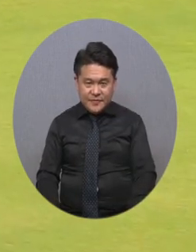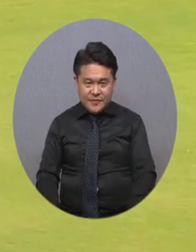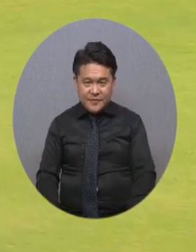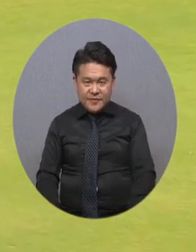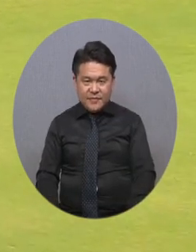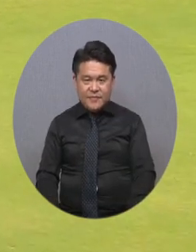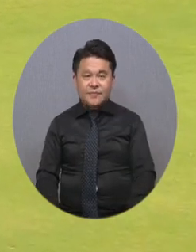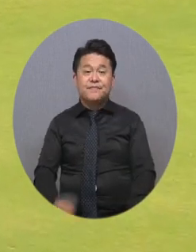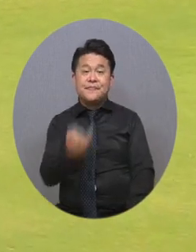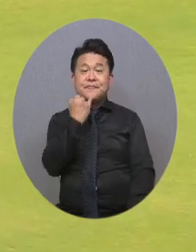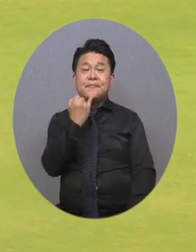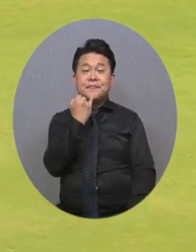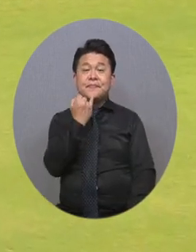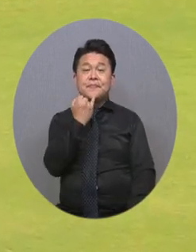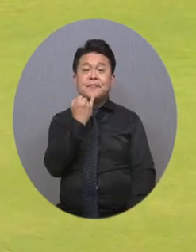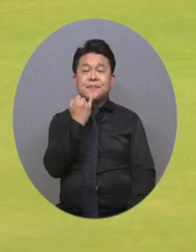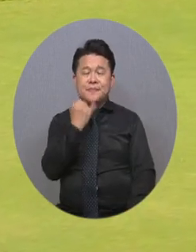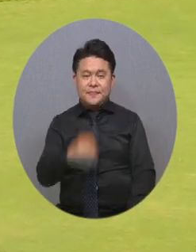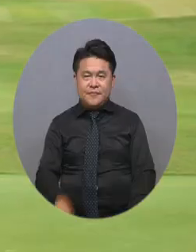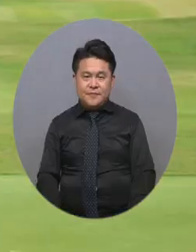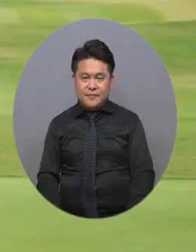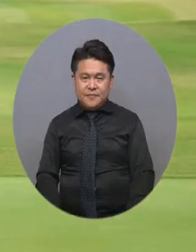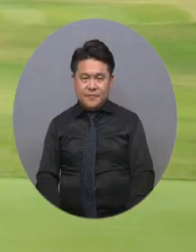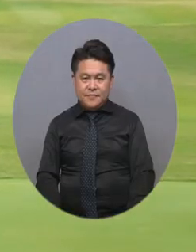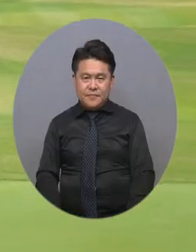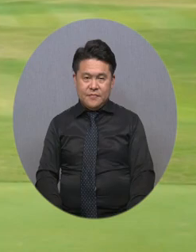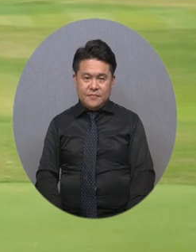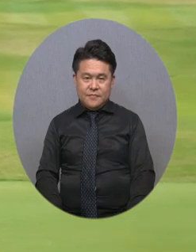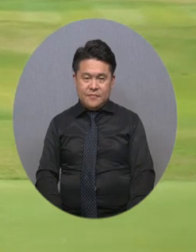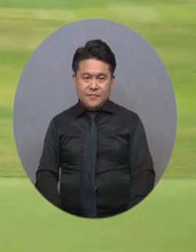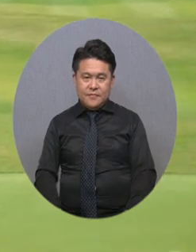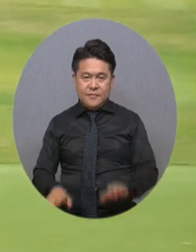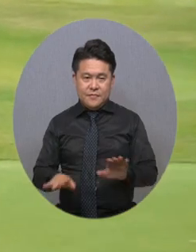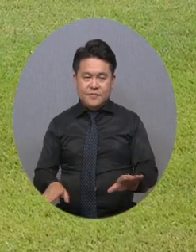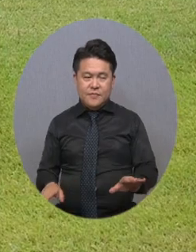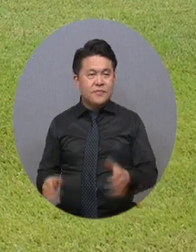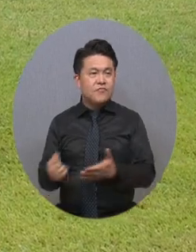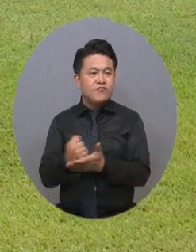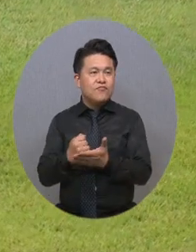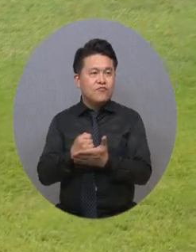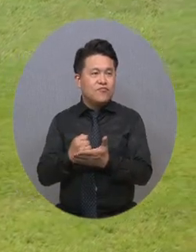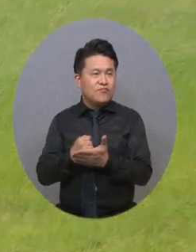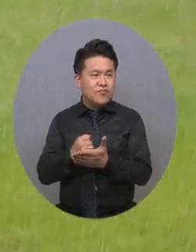아까비, 아까비. 괜찮아, 괜찮아, 괜찮아. 형 기운이 우리한테 오고 있어요.